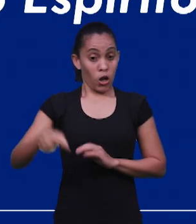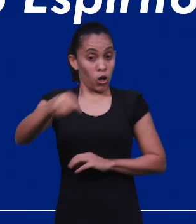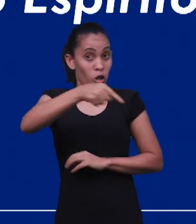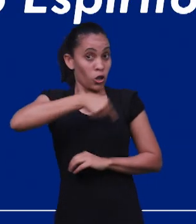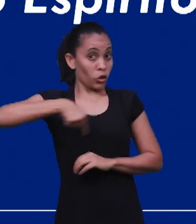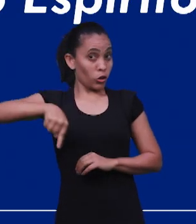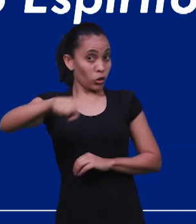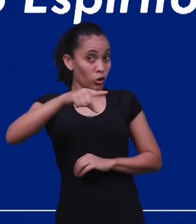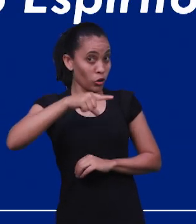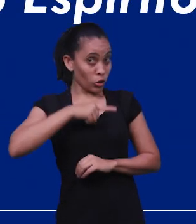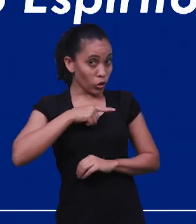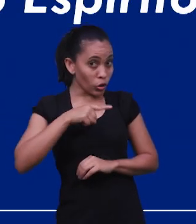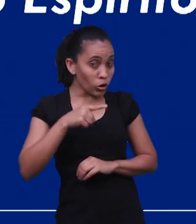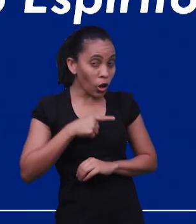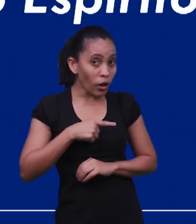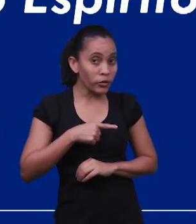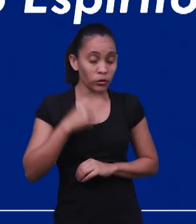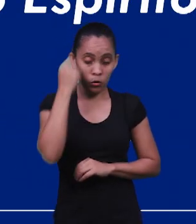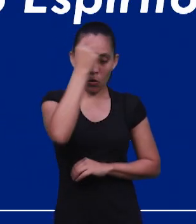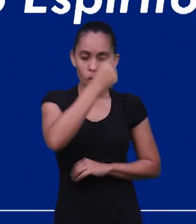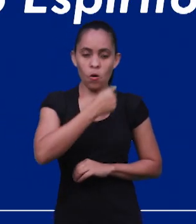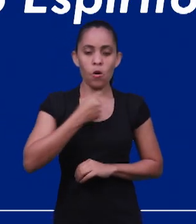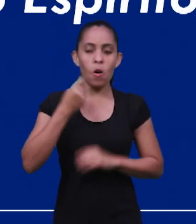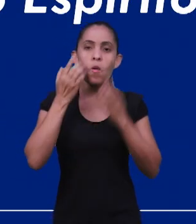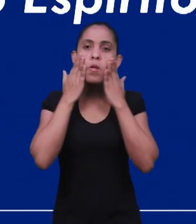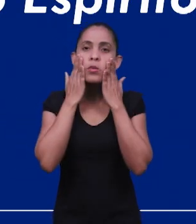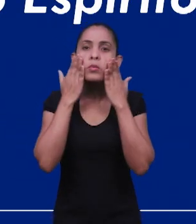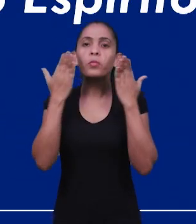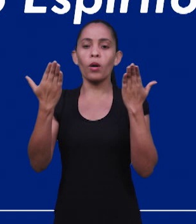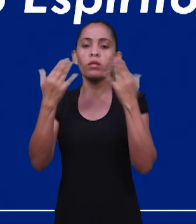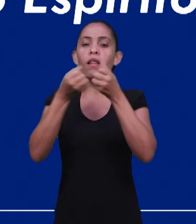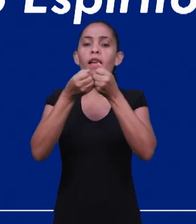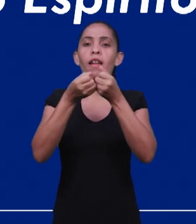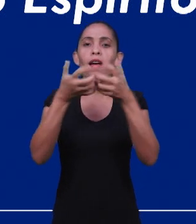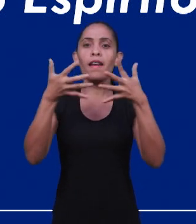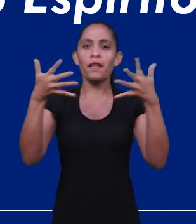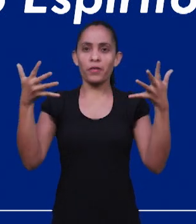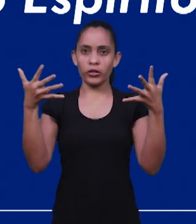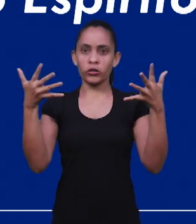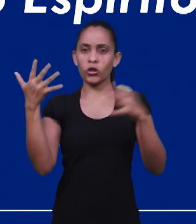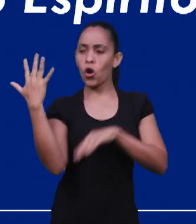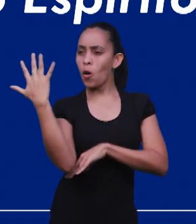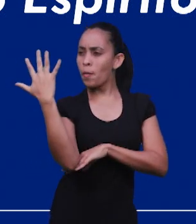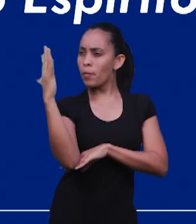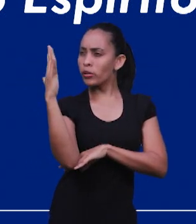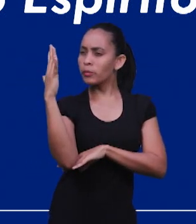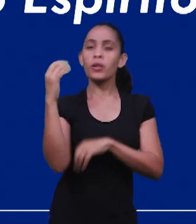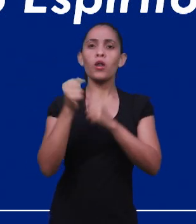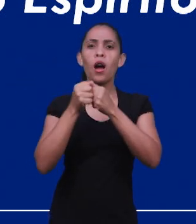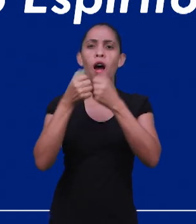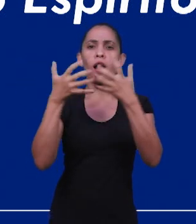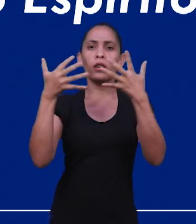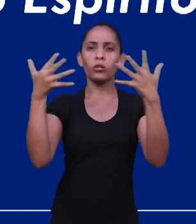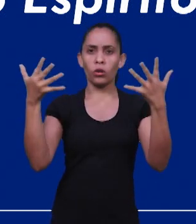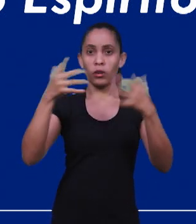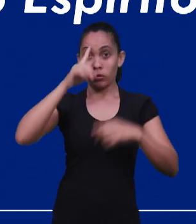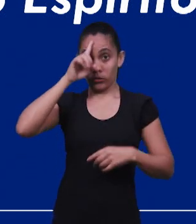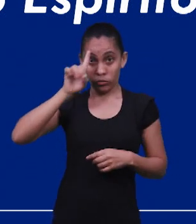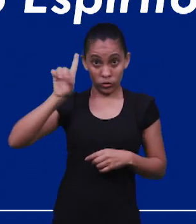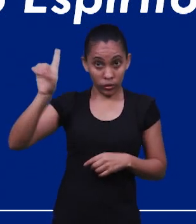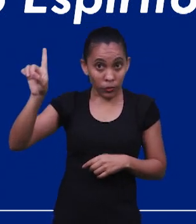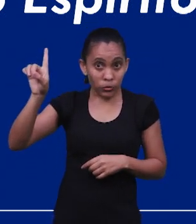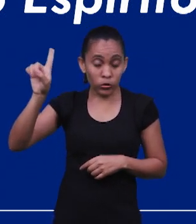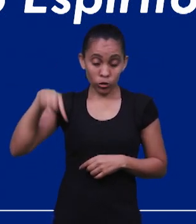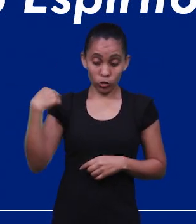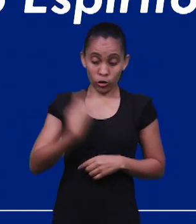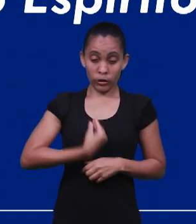tous, avec le visage découvert, en reflétant comme un miroir la gloire du Seigneur, nous